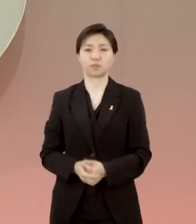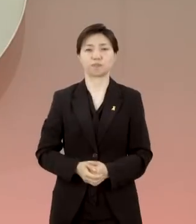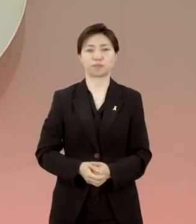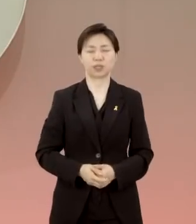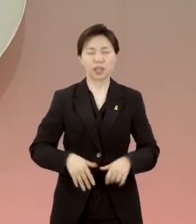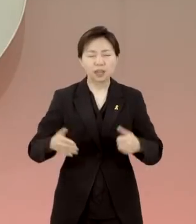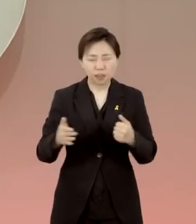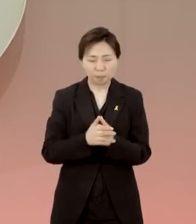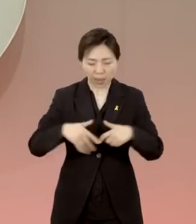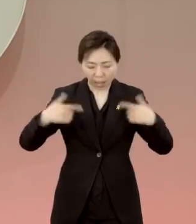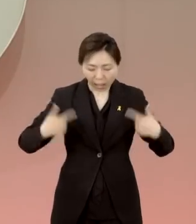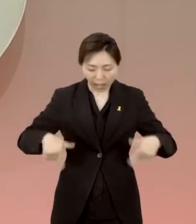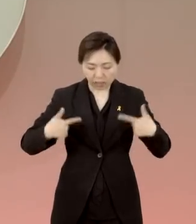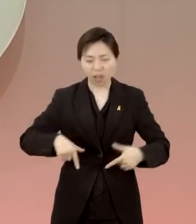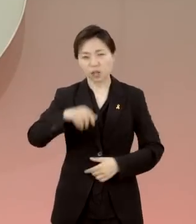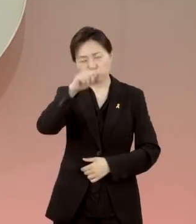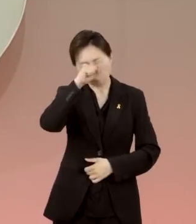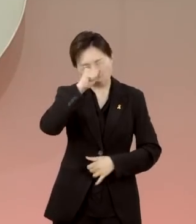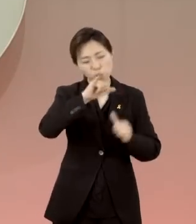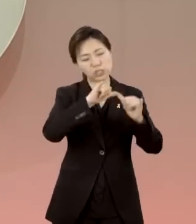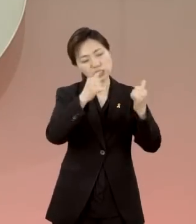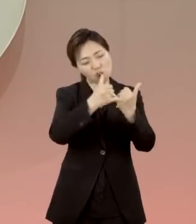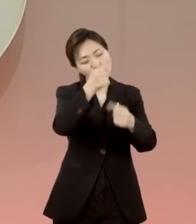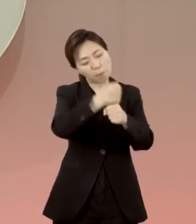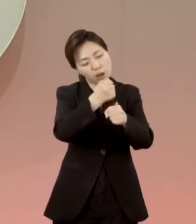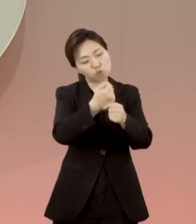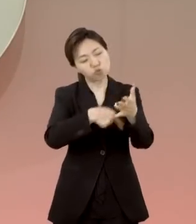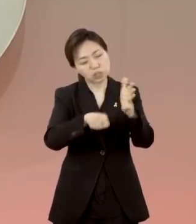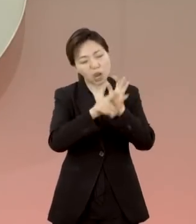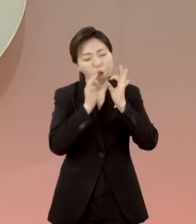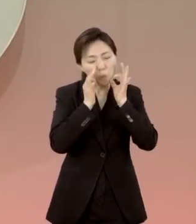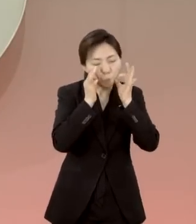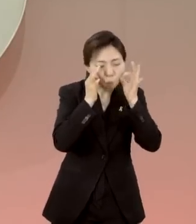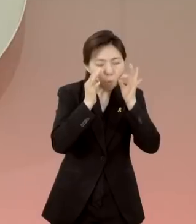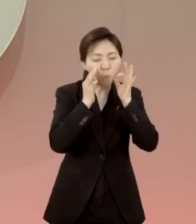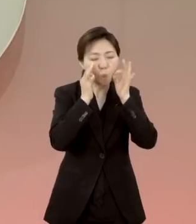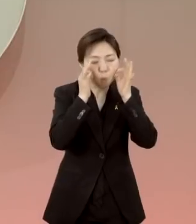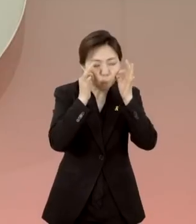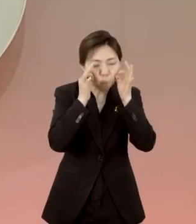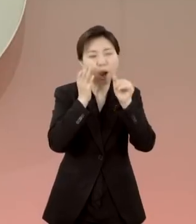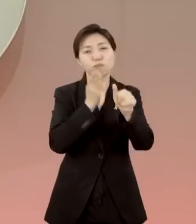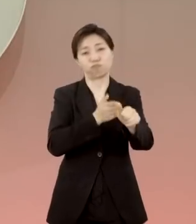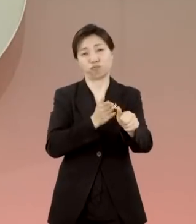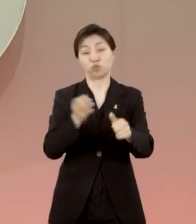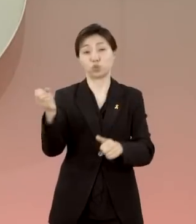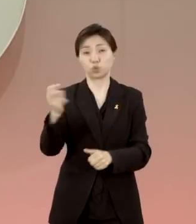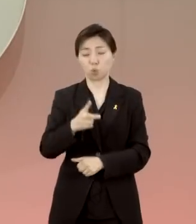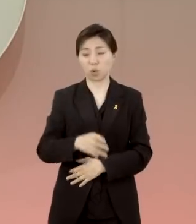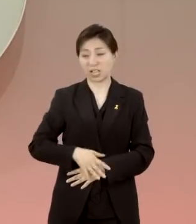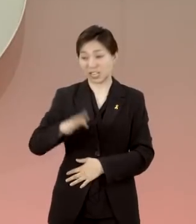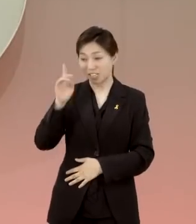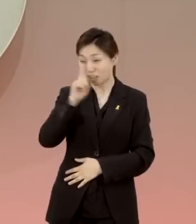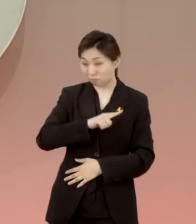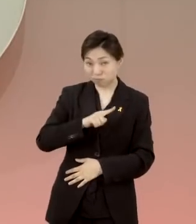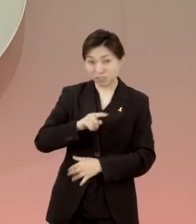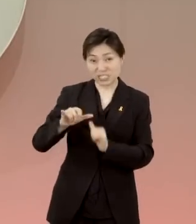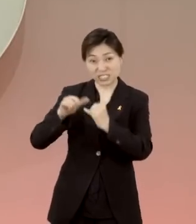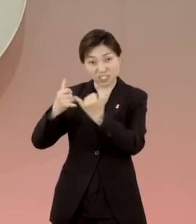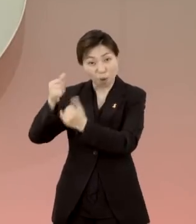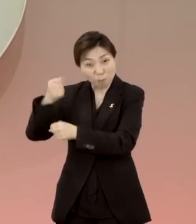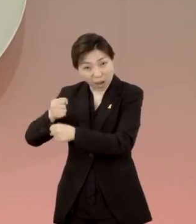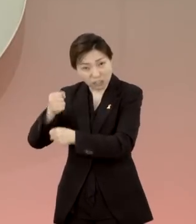늘 좋은 인연을 짓도록 노력하고 노력하고 나쁜 인연을